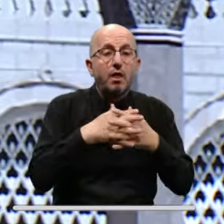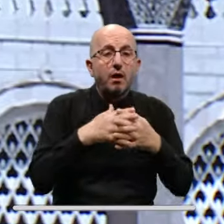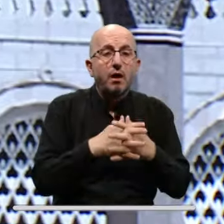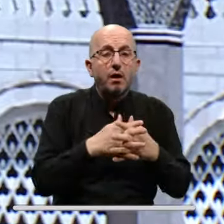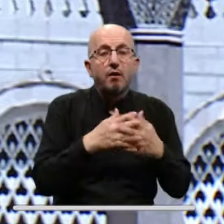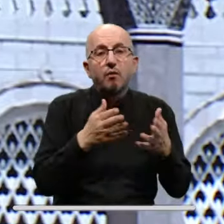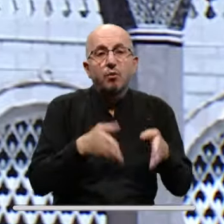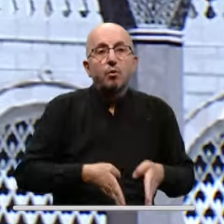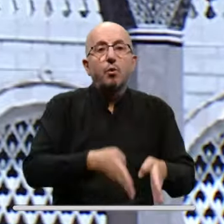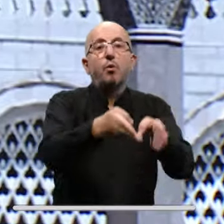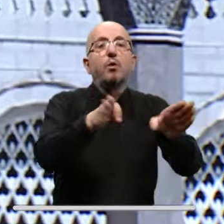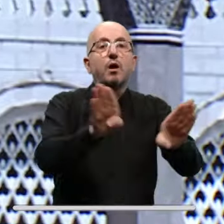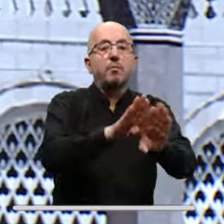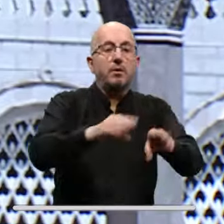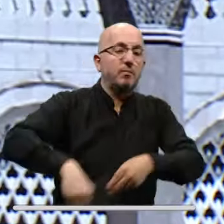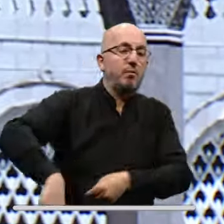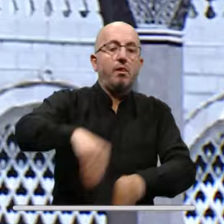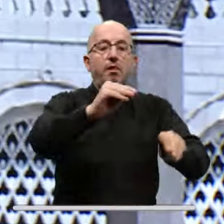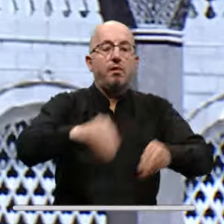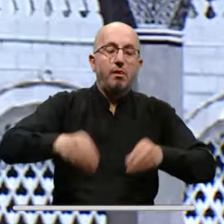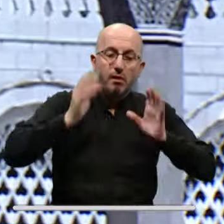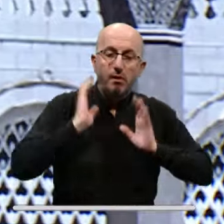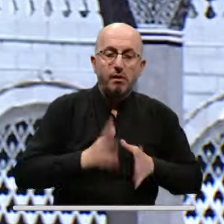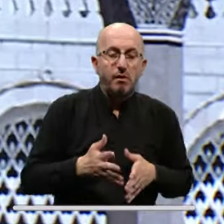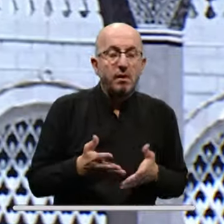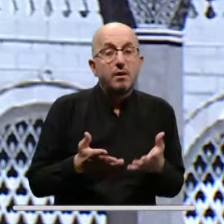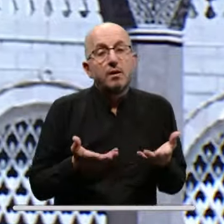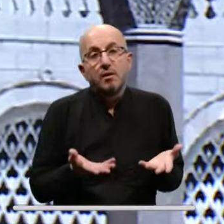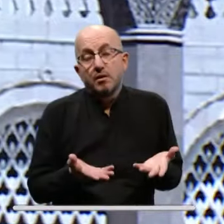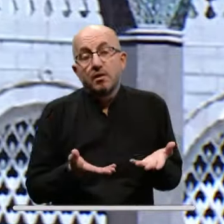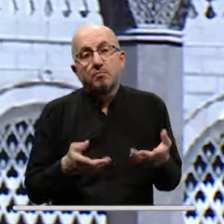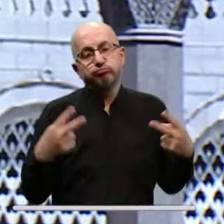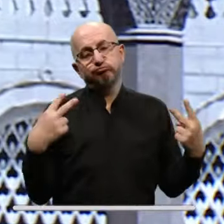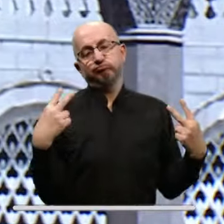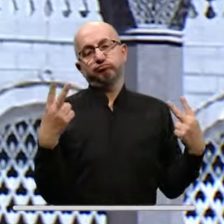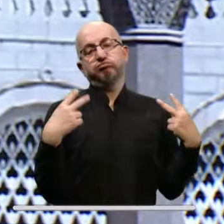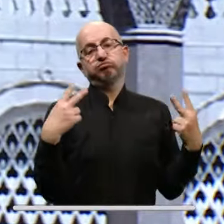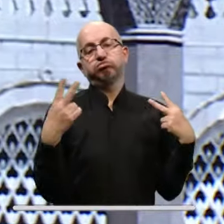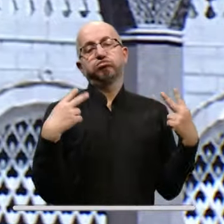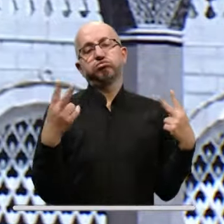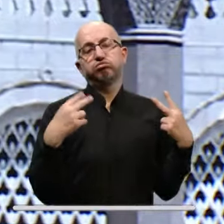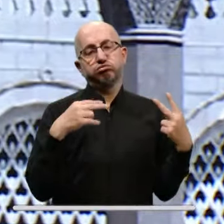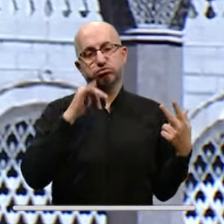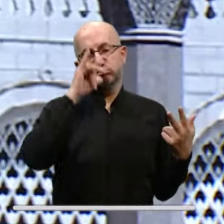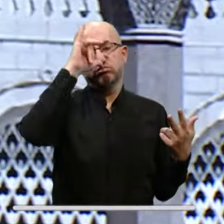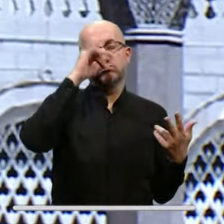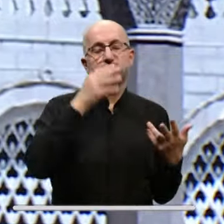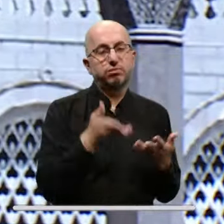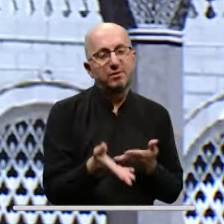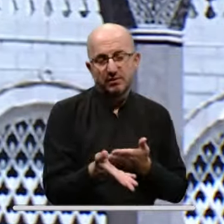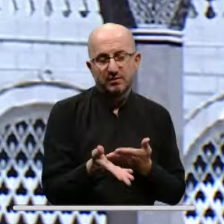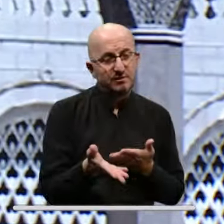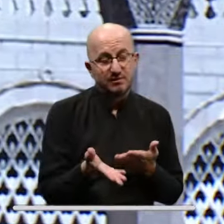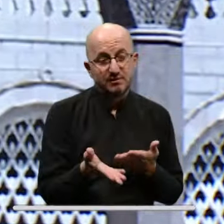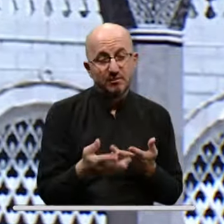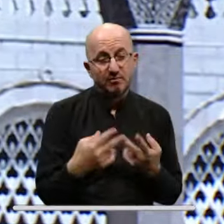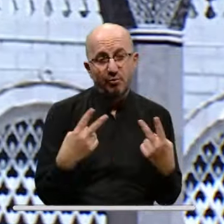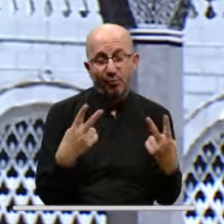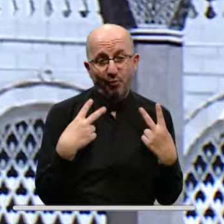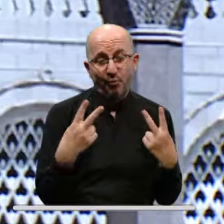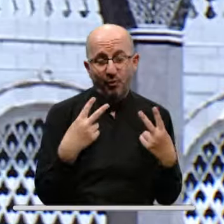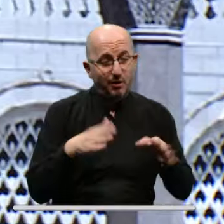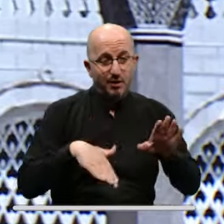bir yolda seccadeyi serip namaz kılıyor olmak riyakarlıktır. Bakın en basit ifadesiyle bu